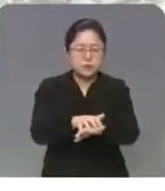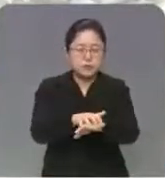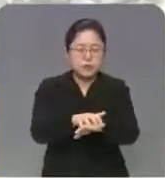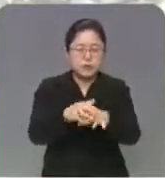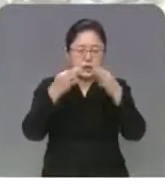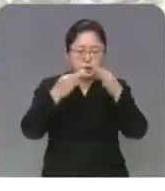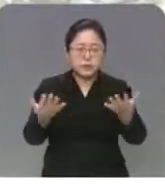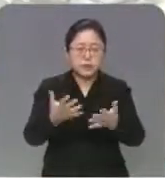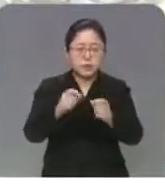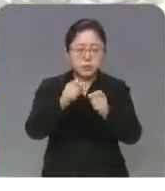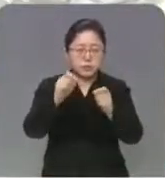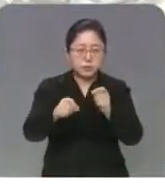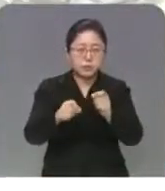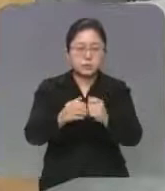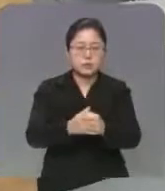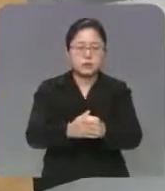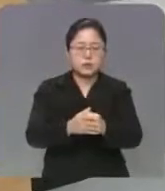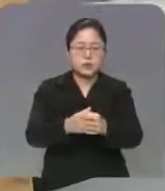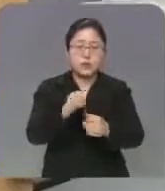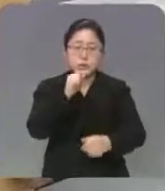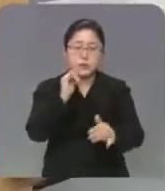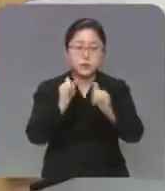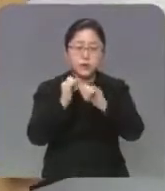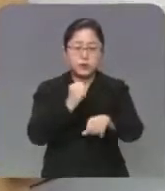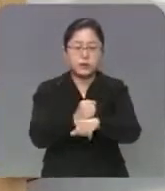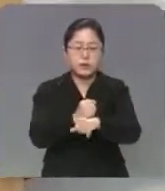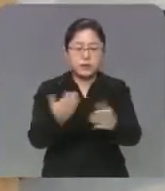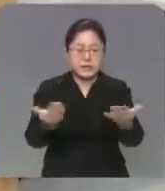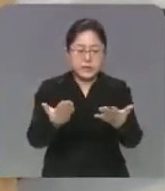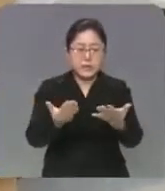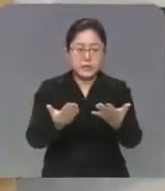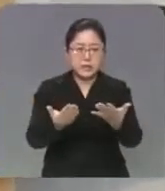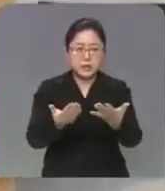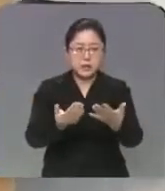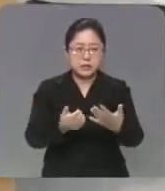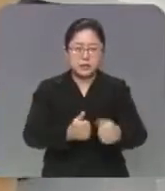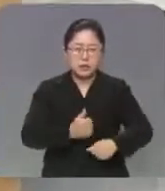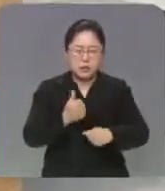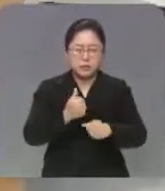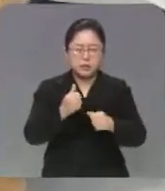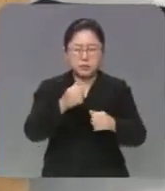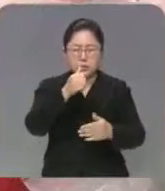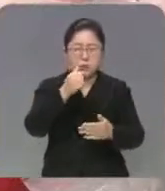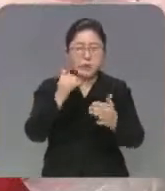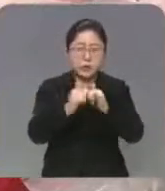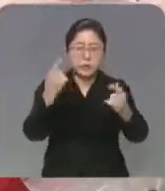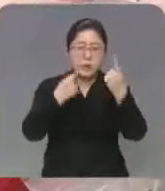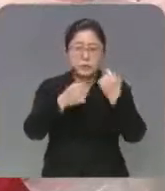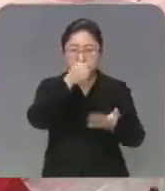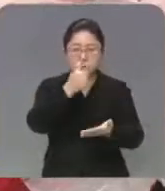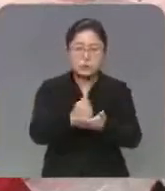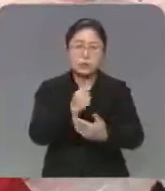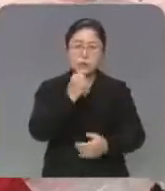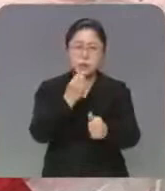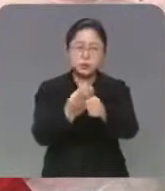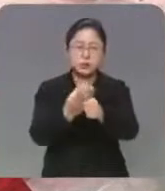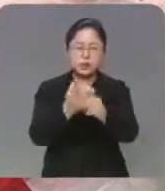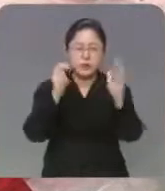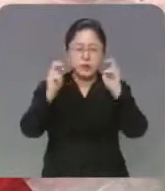금속노조 광주전남지부는 어제 기자회견을 열고 업무상 과실치사 등의 혐의로 기소된 회사